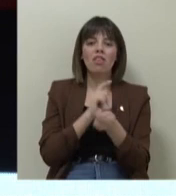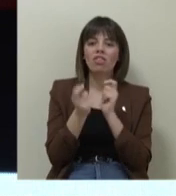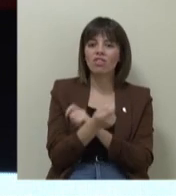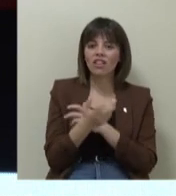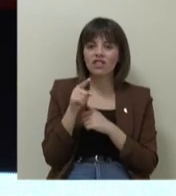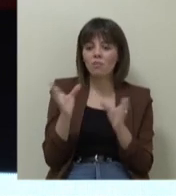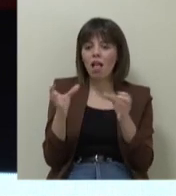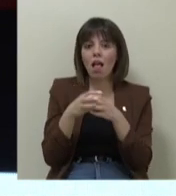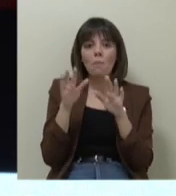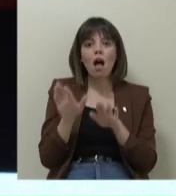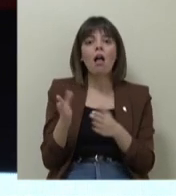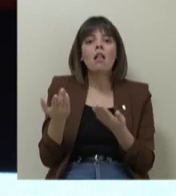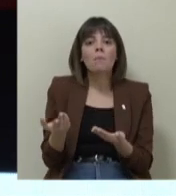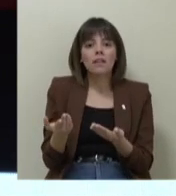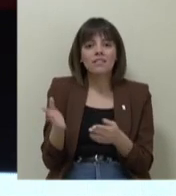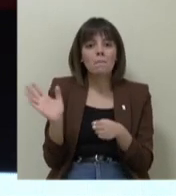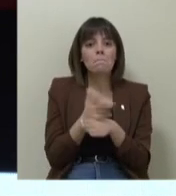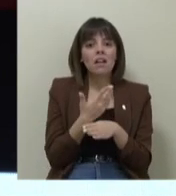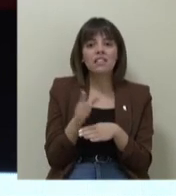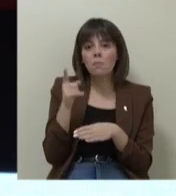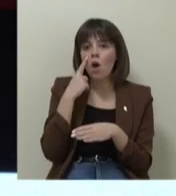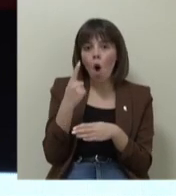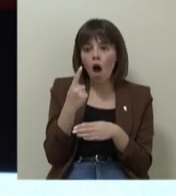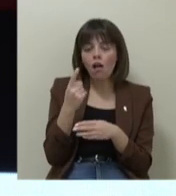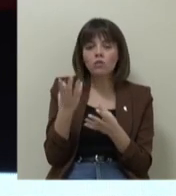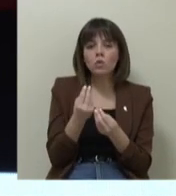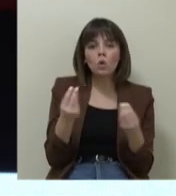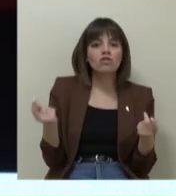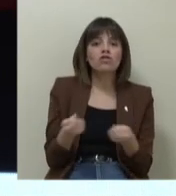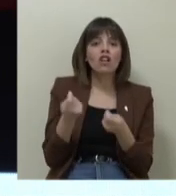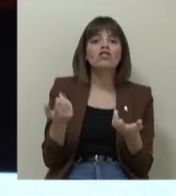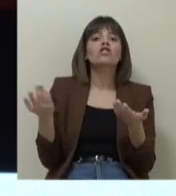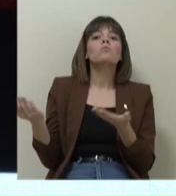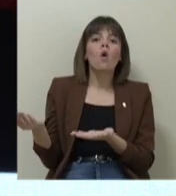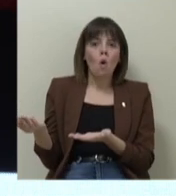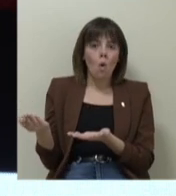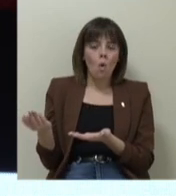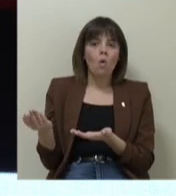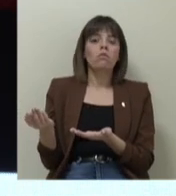anda ekip kalmadı. Ekipmanın çoğu çalışmıyor. Devre dışı kaldı.